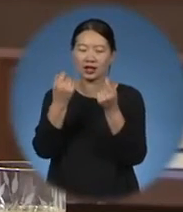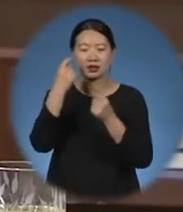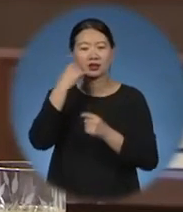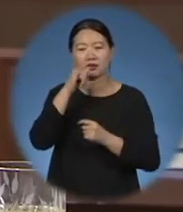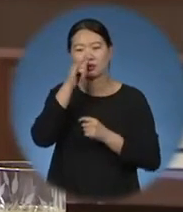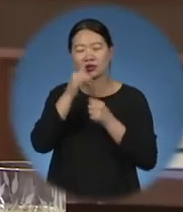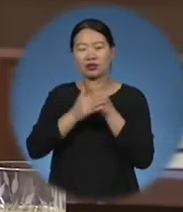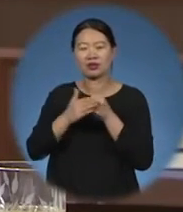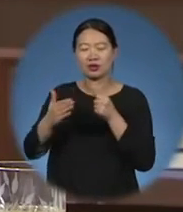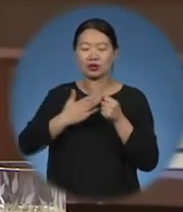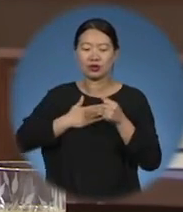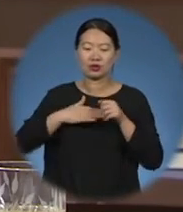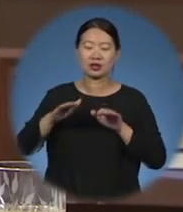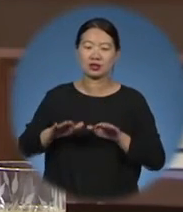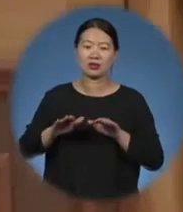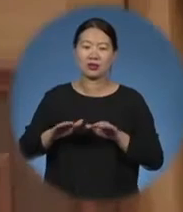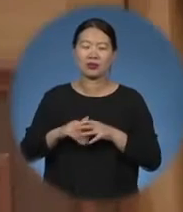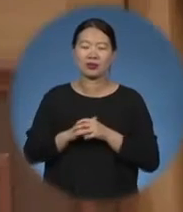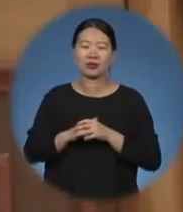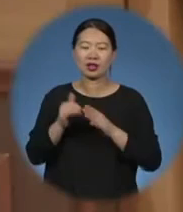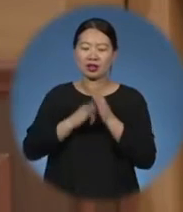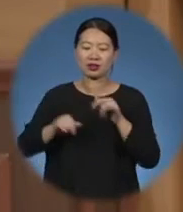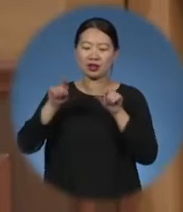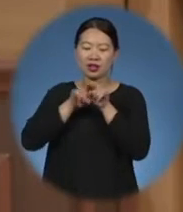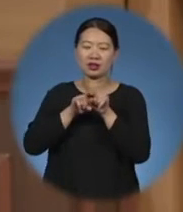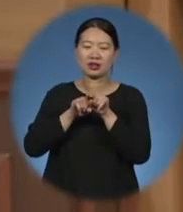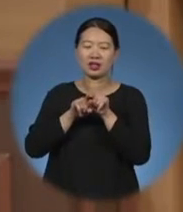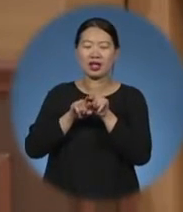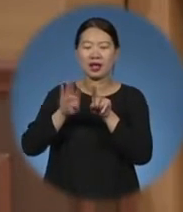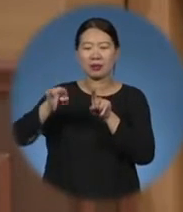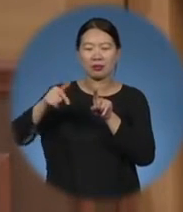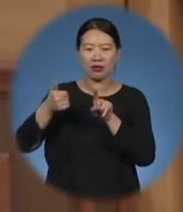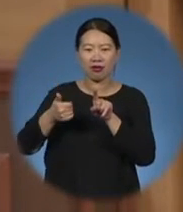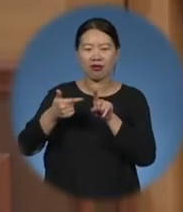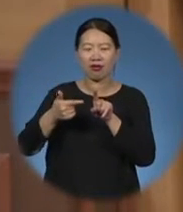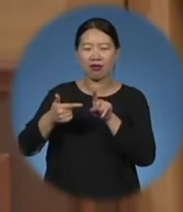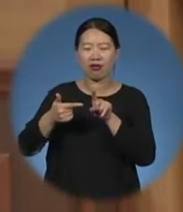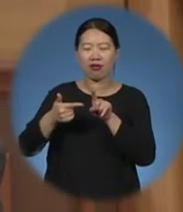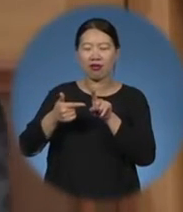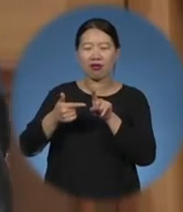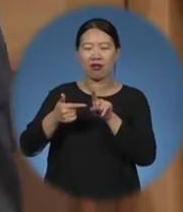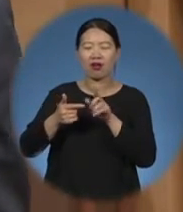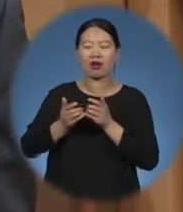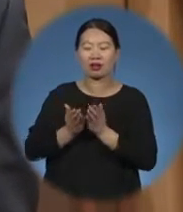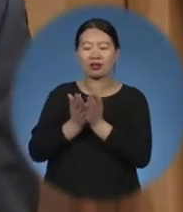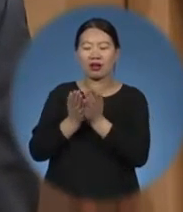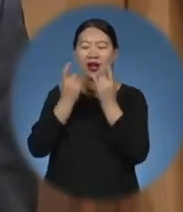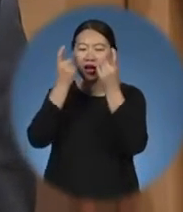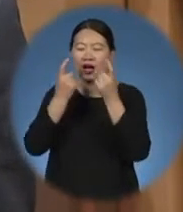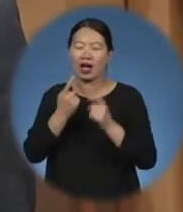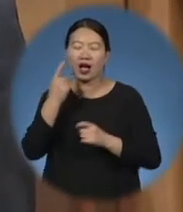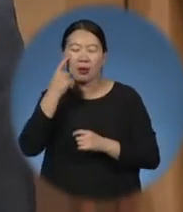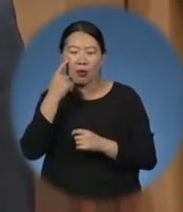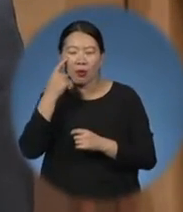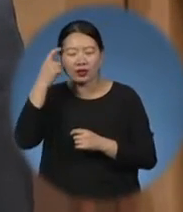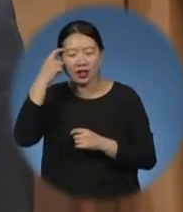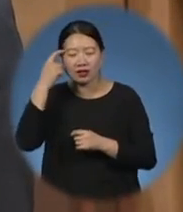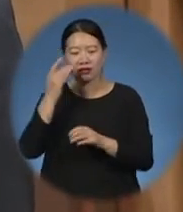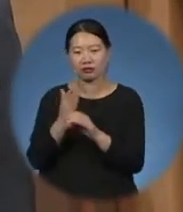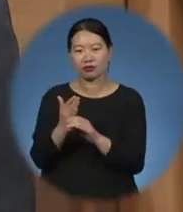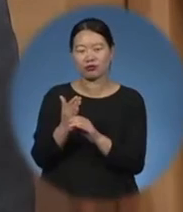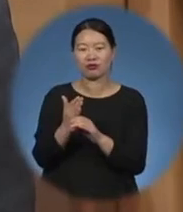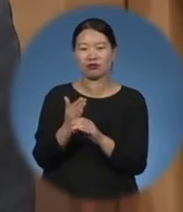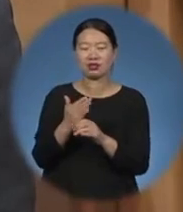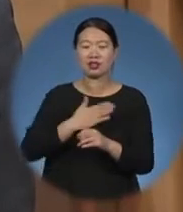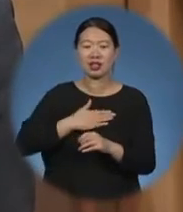그래서 저는 이번에 이제 가족들하고 다 같이 거기 한번 좀 요트 여행 하시려고? 네, 직접 한번 좀 해보려고. 네. 그렇게 해서 진짜